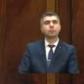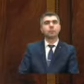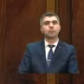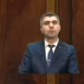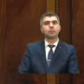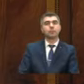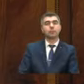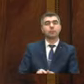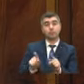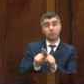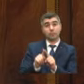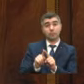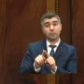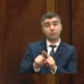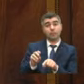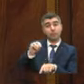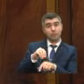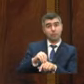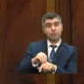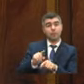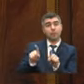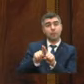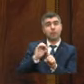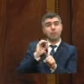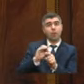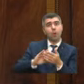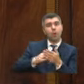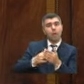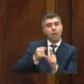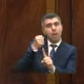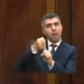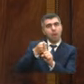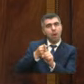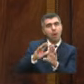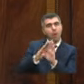فلذلك المسؤوليه ديال ارجاع الثقه مره اخرى هي مسؤوليتنا جميعا، نشتغلوا بها،